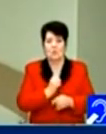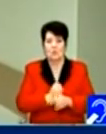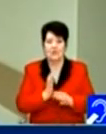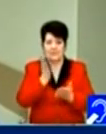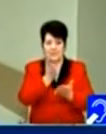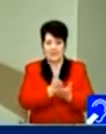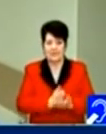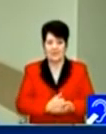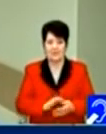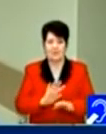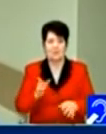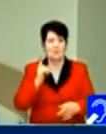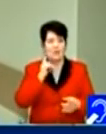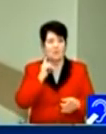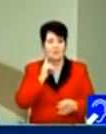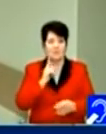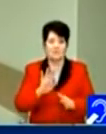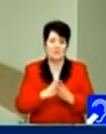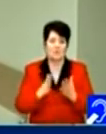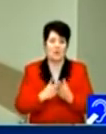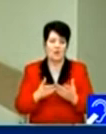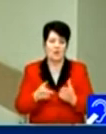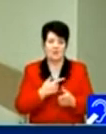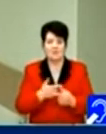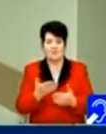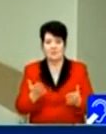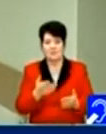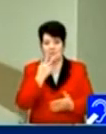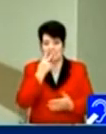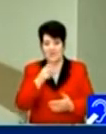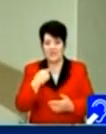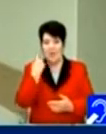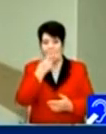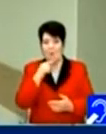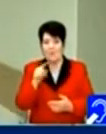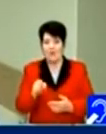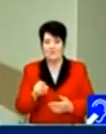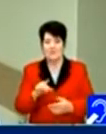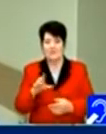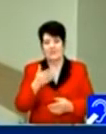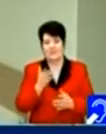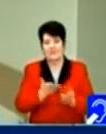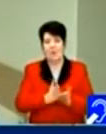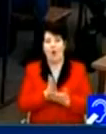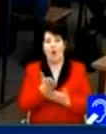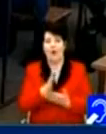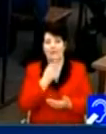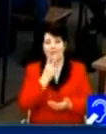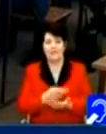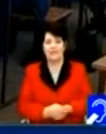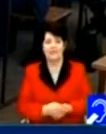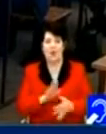direct, nu doar din auzite, dintr-o carte unde sunt simple litere, dar atunci când văd o imagine, văd o hartă, își fac complet altă închipuire.